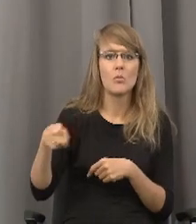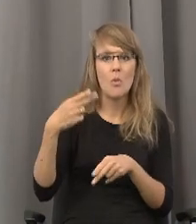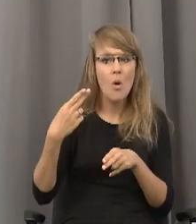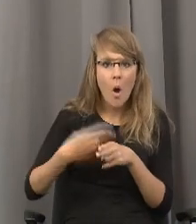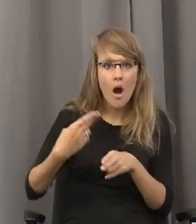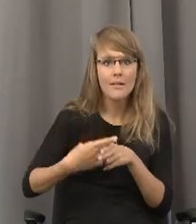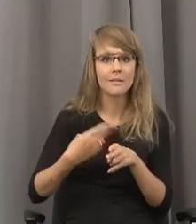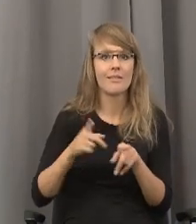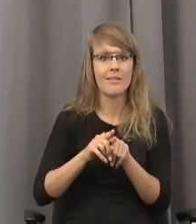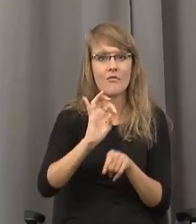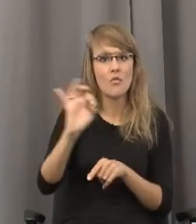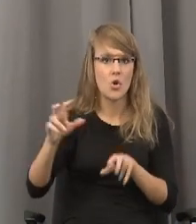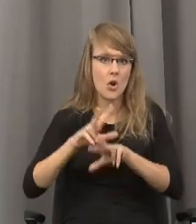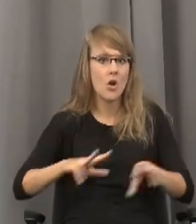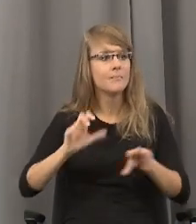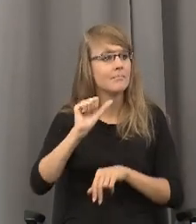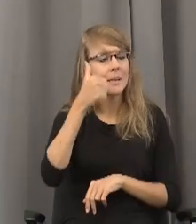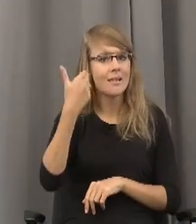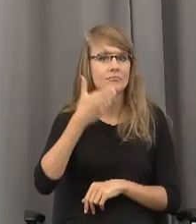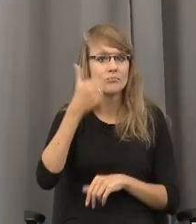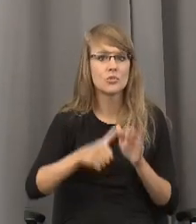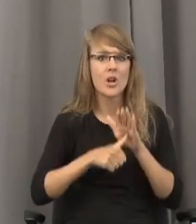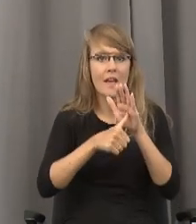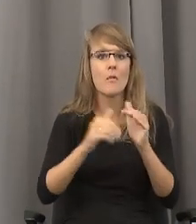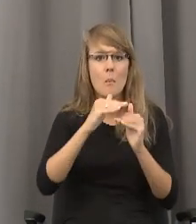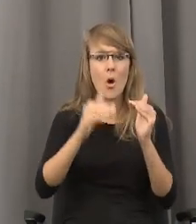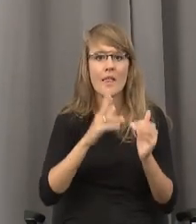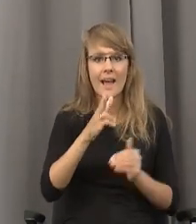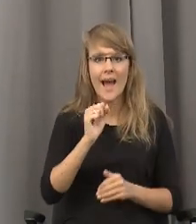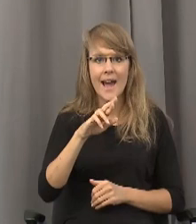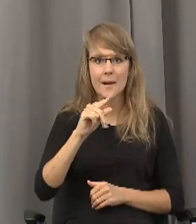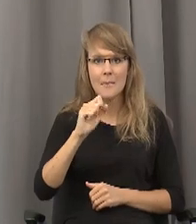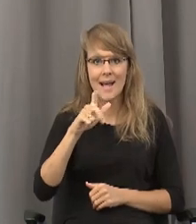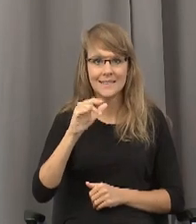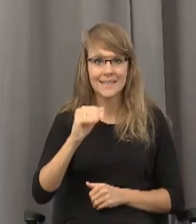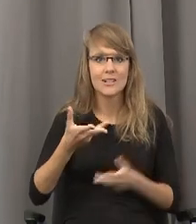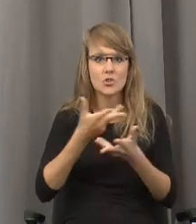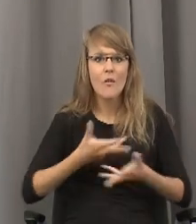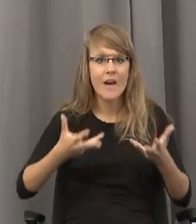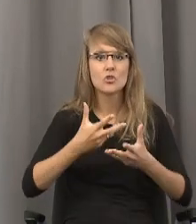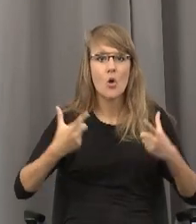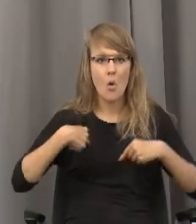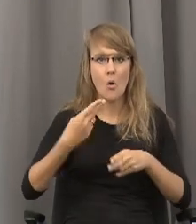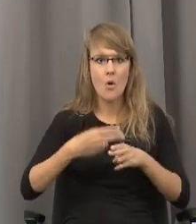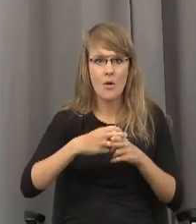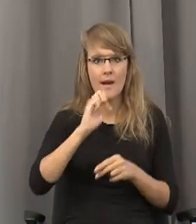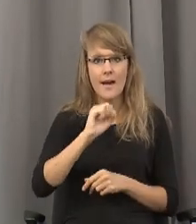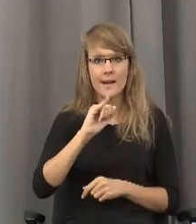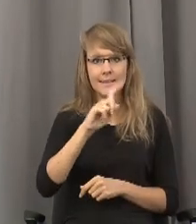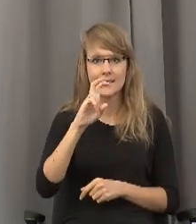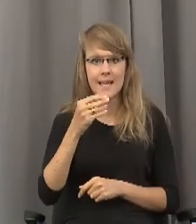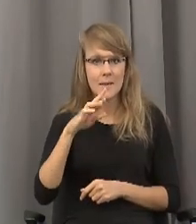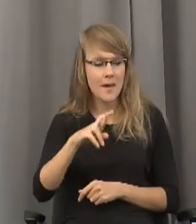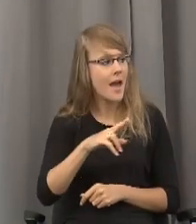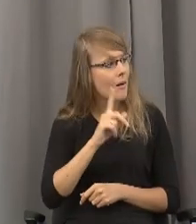i ich rodzin. Zaczniemy od wystąpienia przewodniczącego Podkarpackiego Stowarzyszenia Pomocy Osobom z Chorobą Alzheimera, pana